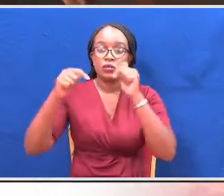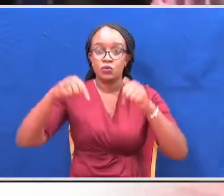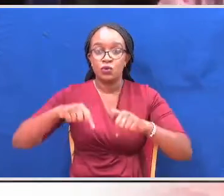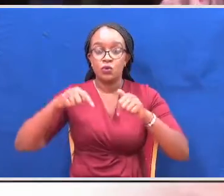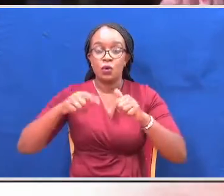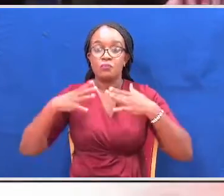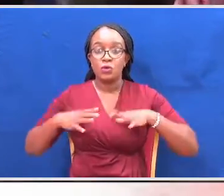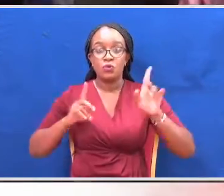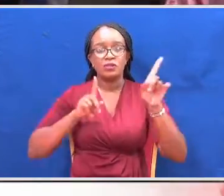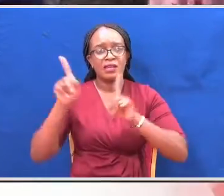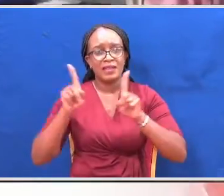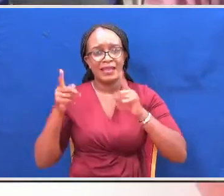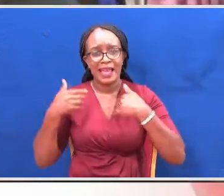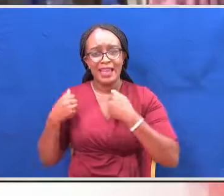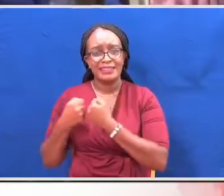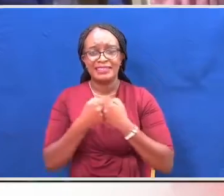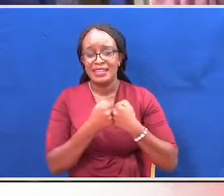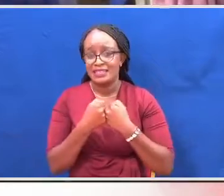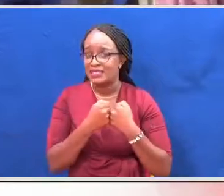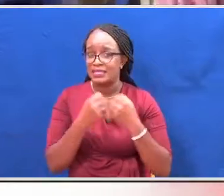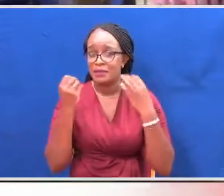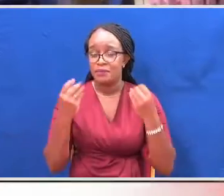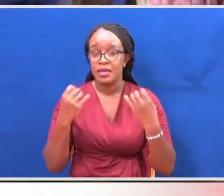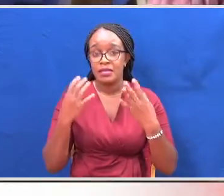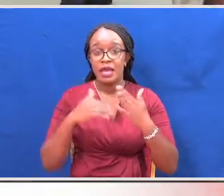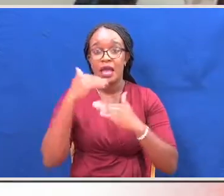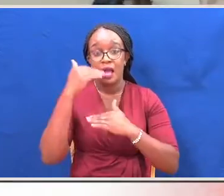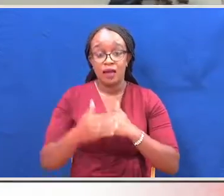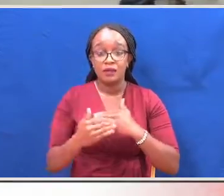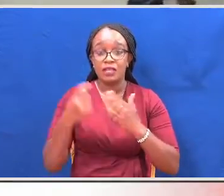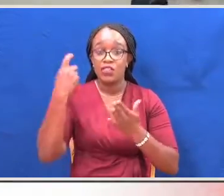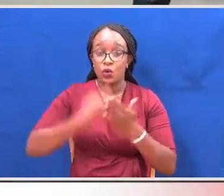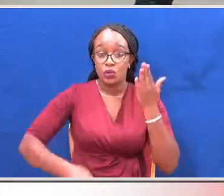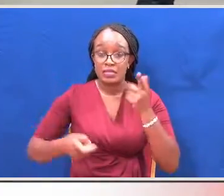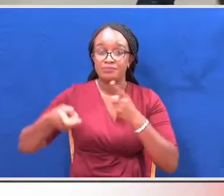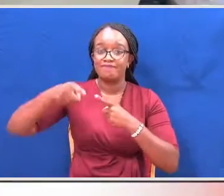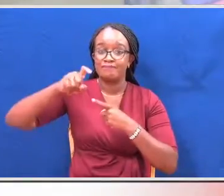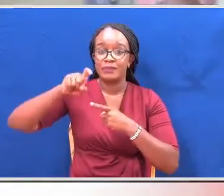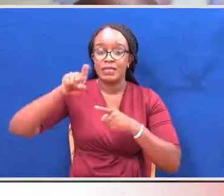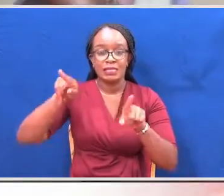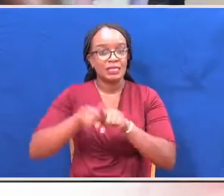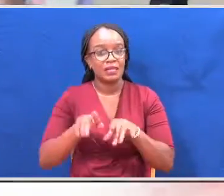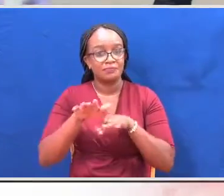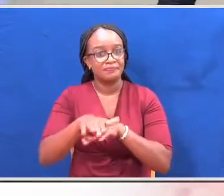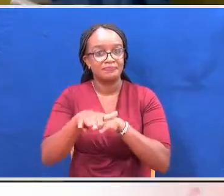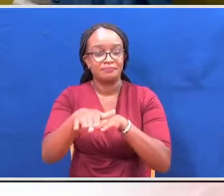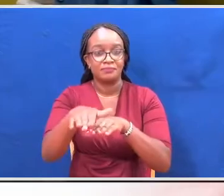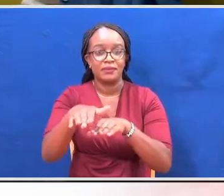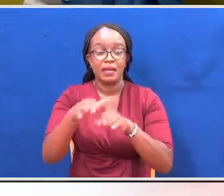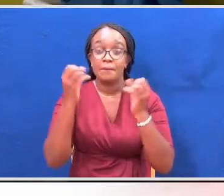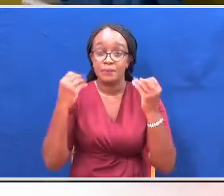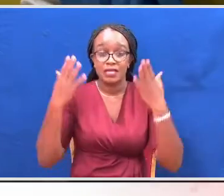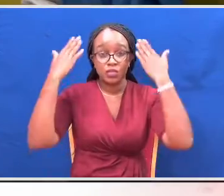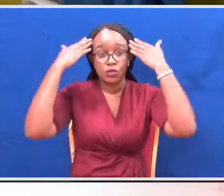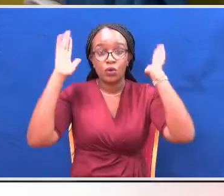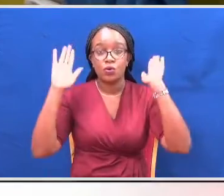mgumu kutokana na msongamano na ongezeko la nauli. Wengi wasijue iwapo watawasili wanakoelekea kabla ya